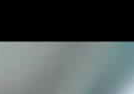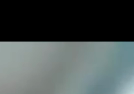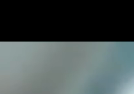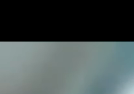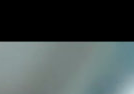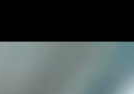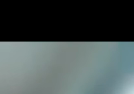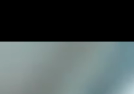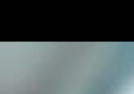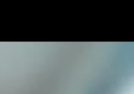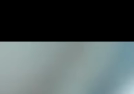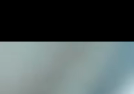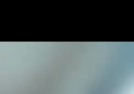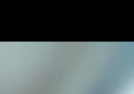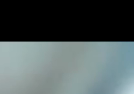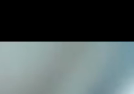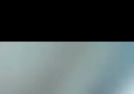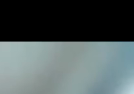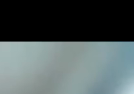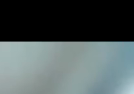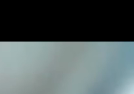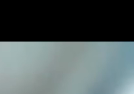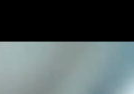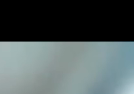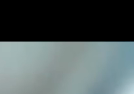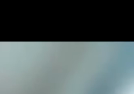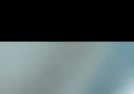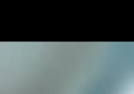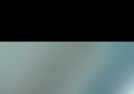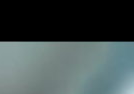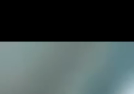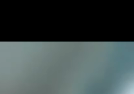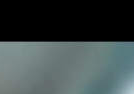Da går vi I gang igjen. Da skal Silje få opp presentasjonen.